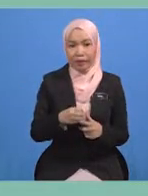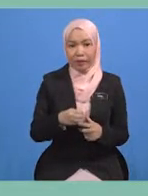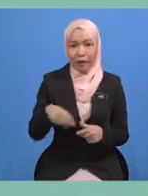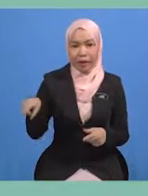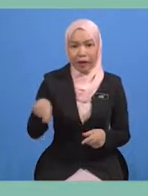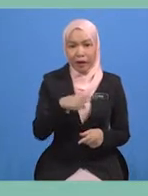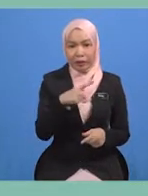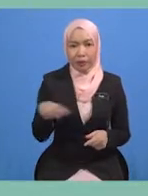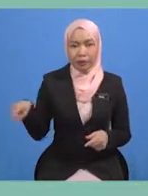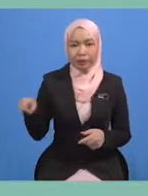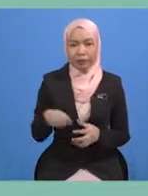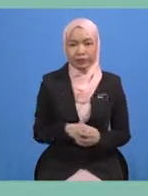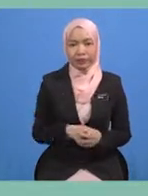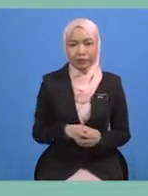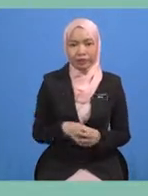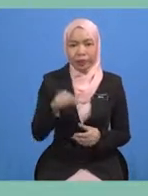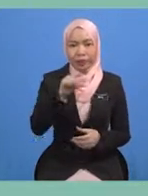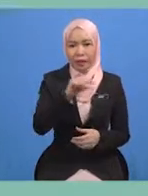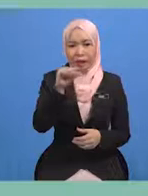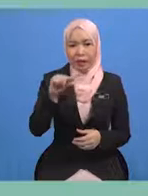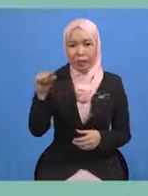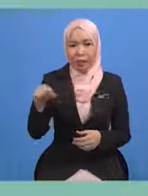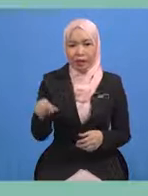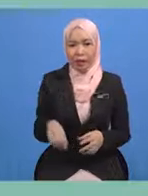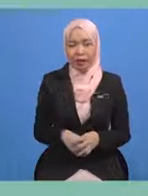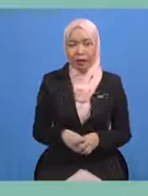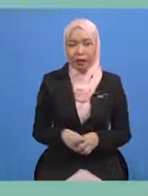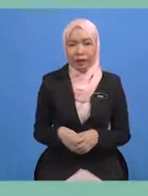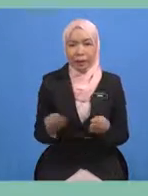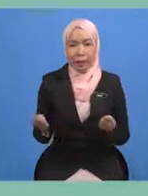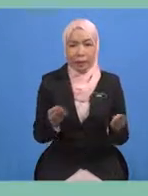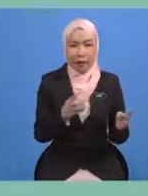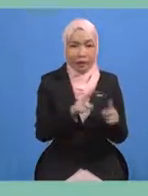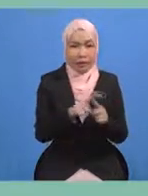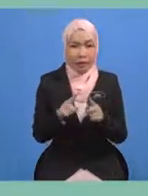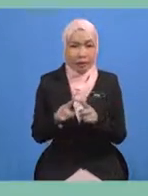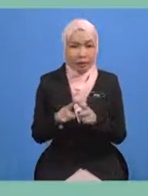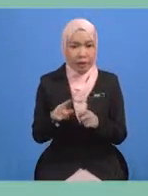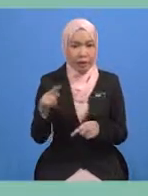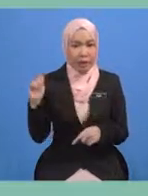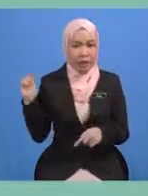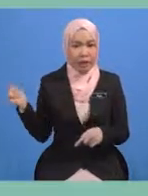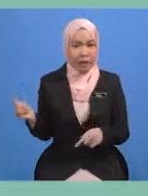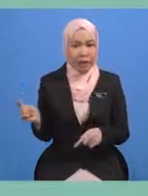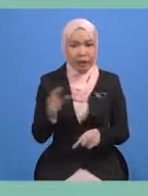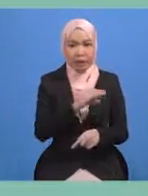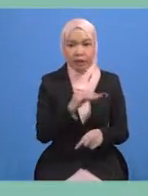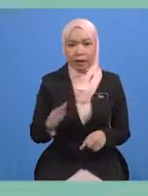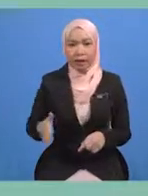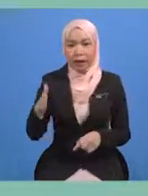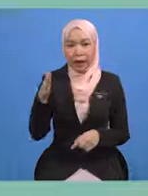Gelombang membawa bersama-sama tenaga dan akan menyebarkan tenaga